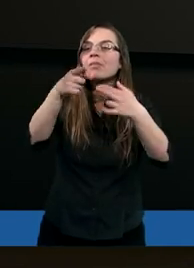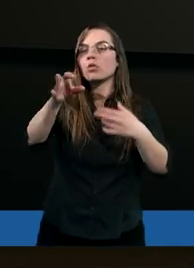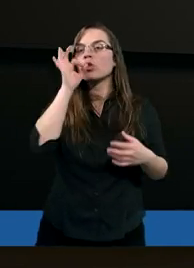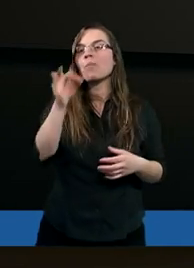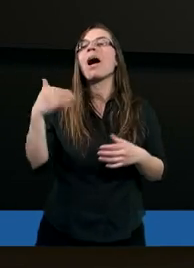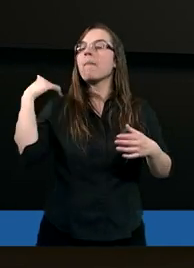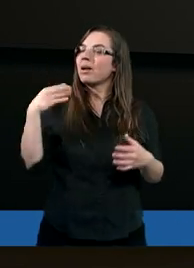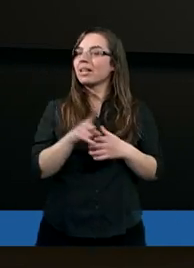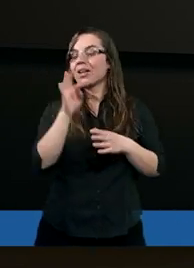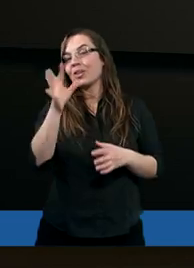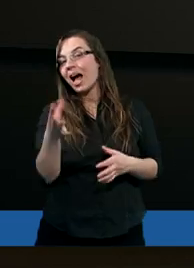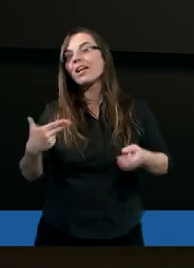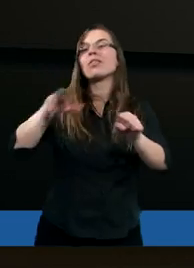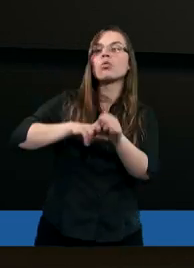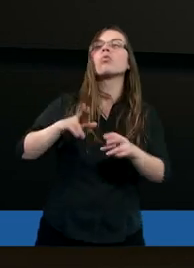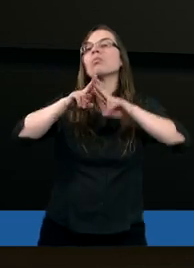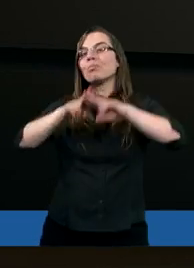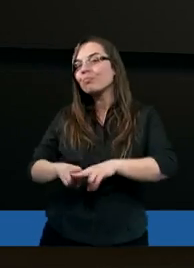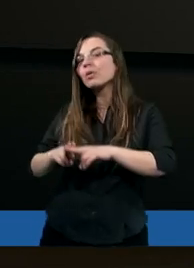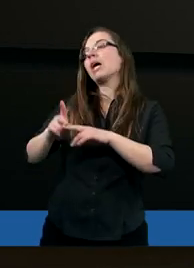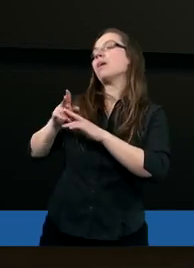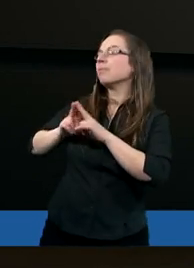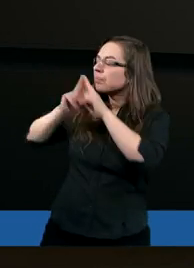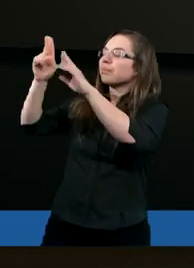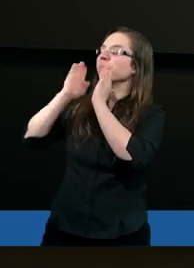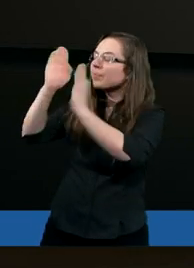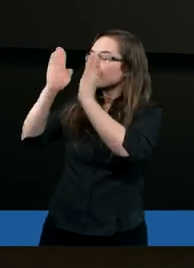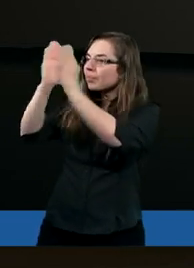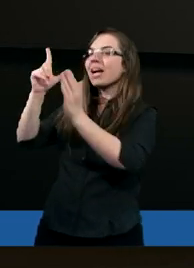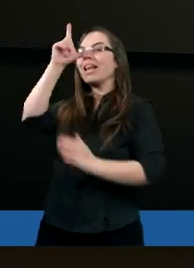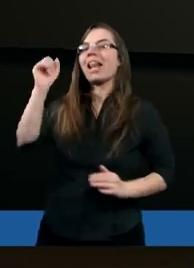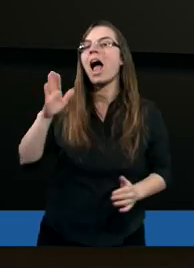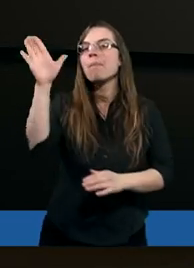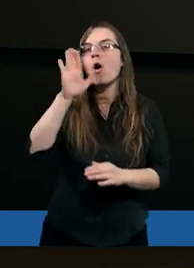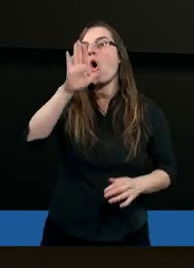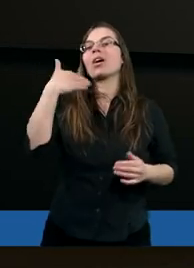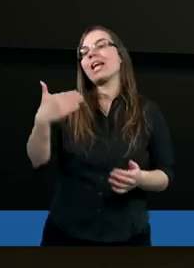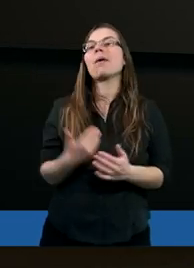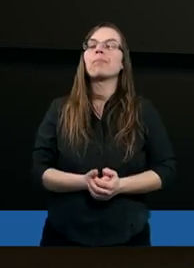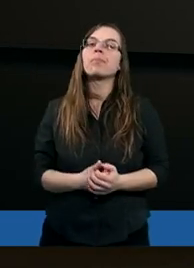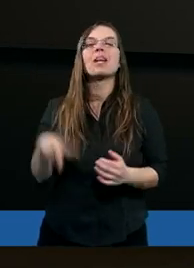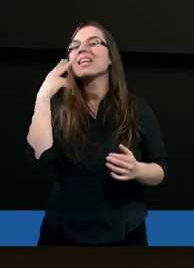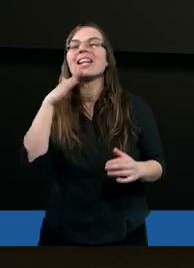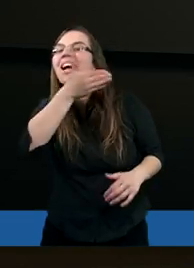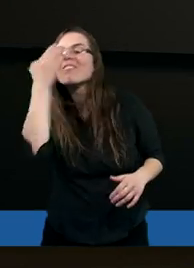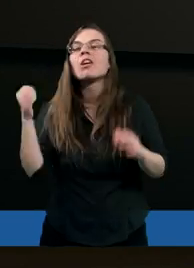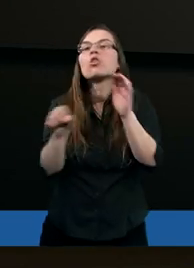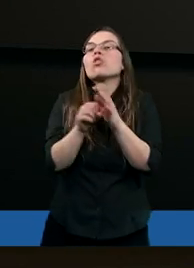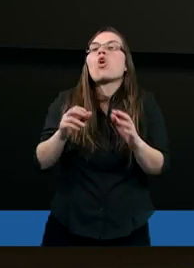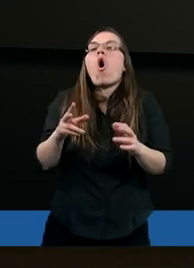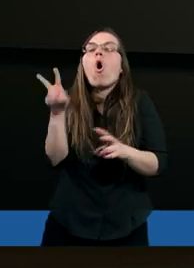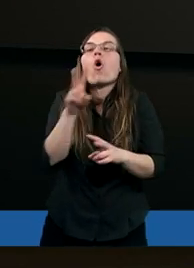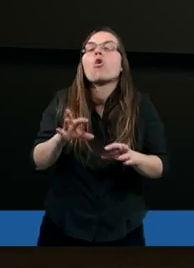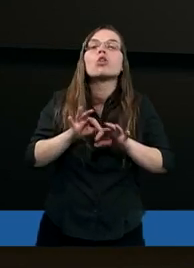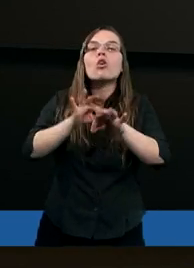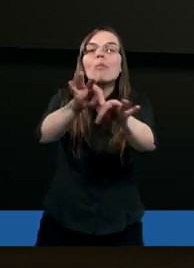Ale byli tacy, którzy pozostawali wierni Bogu, szli za Nim, nawet nie wiedząc wielokrotnie, dokąd ich